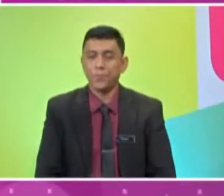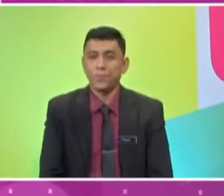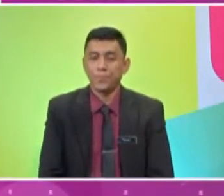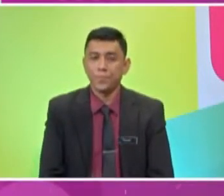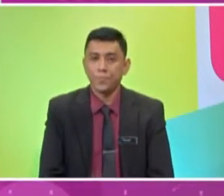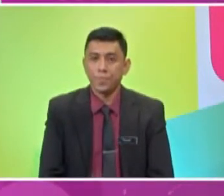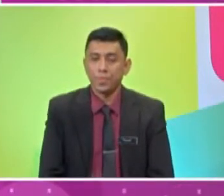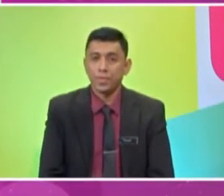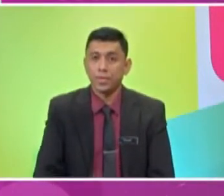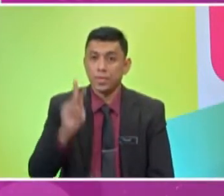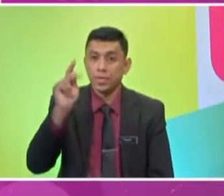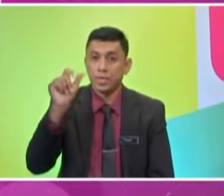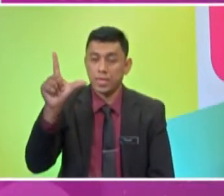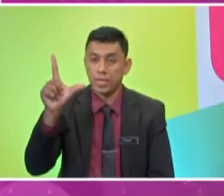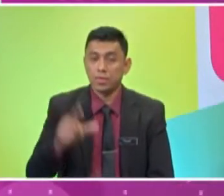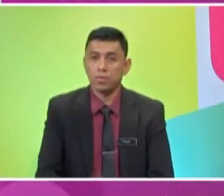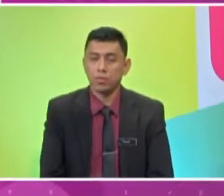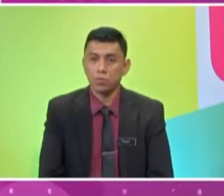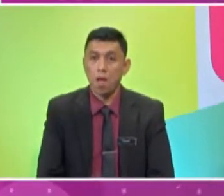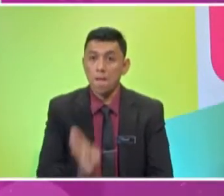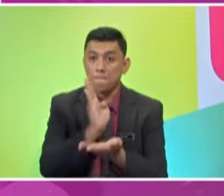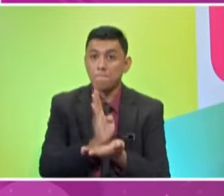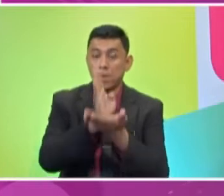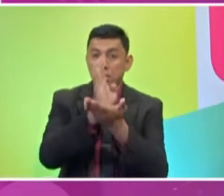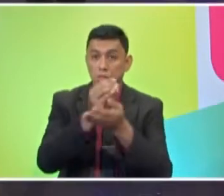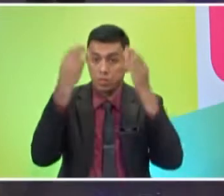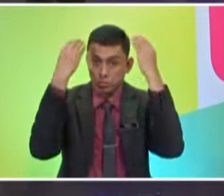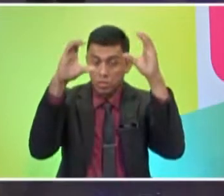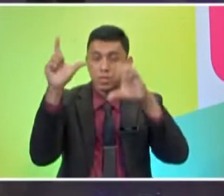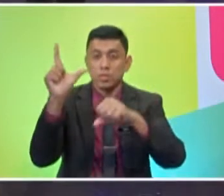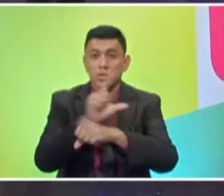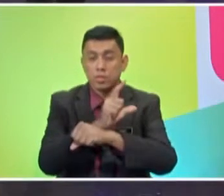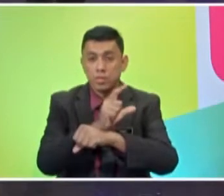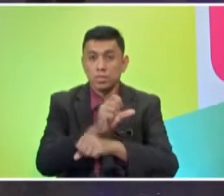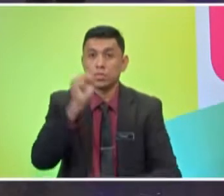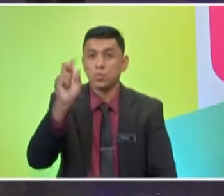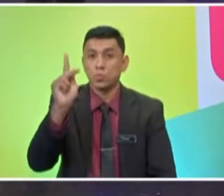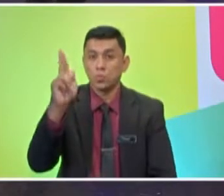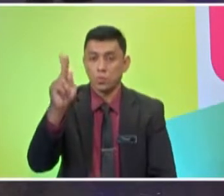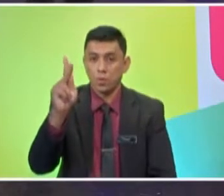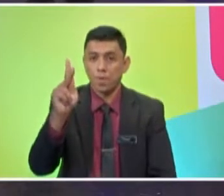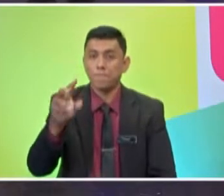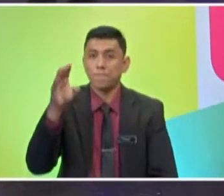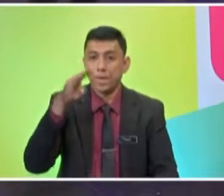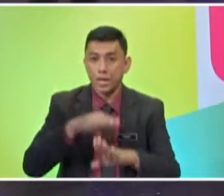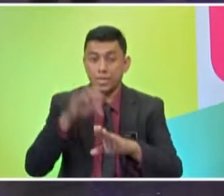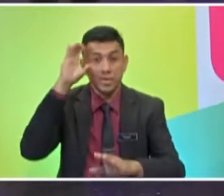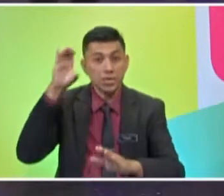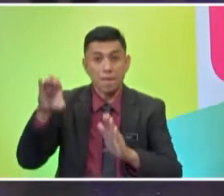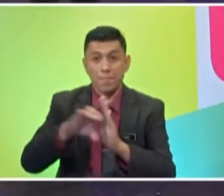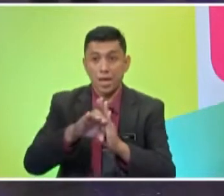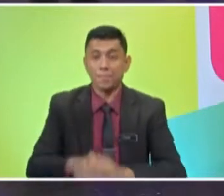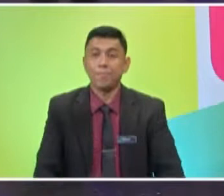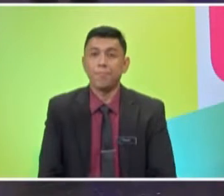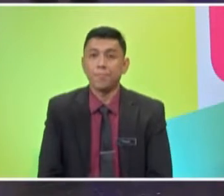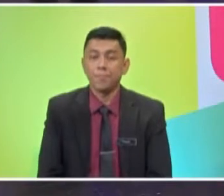sekali KAL. Cuba Fizi bantu cikgu lengkapkan suku kata pada gambar basikal tu. Lengkapkan suku kata